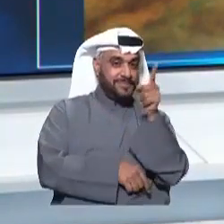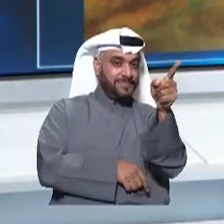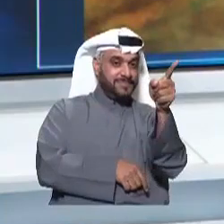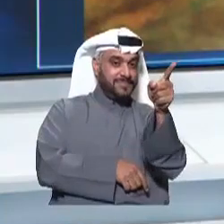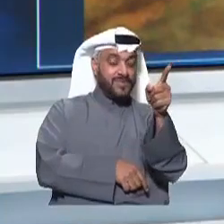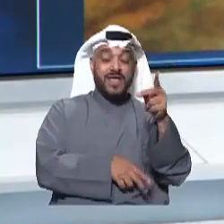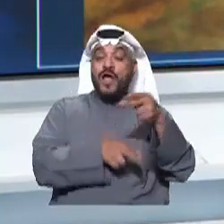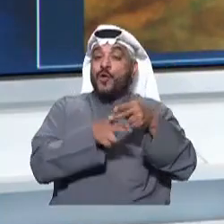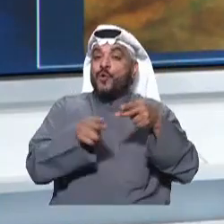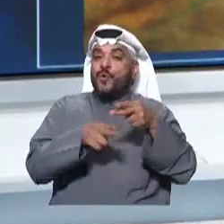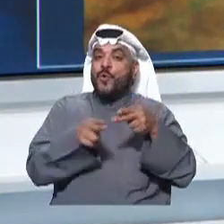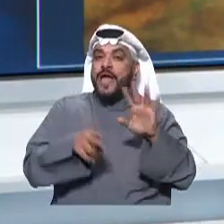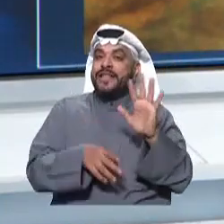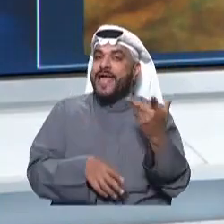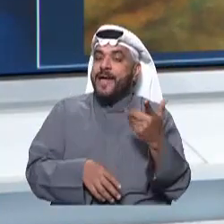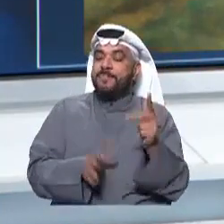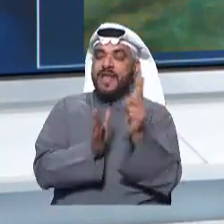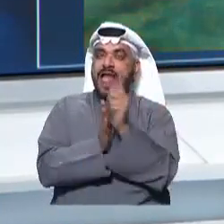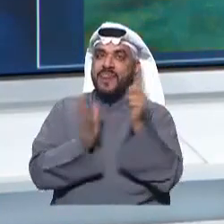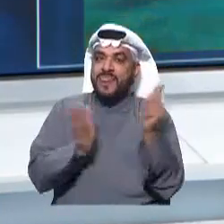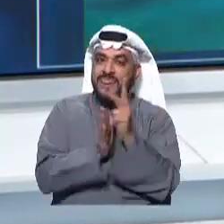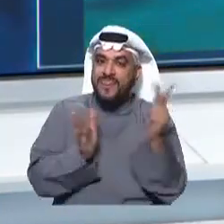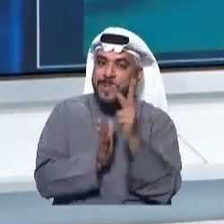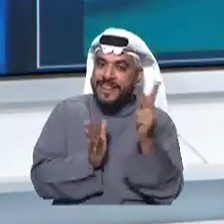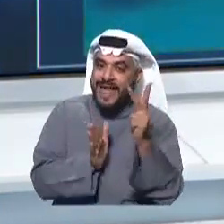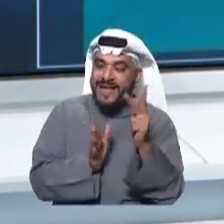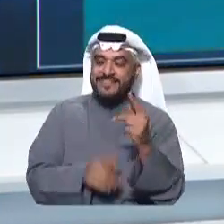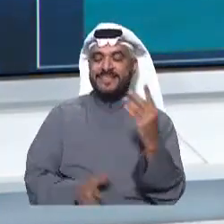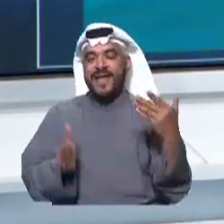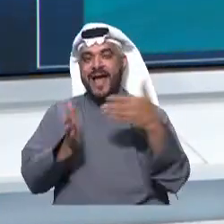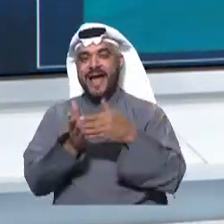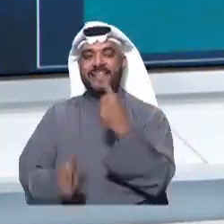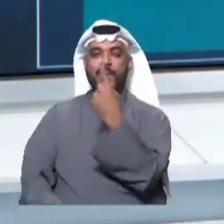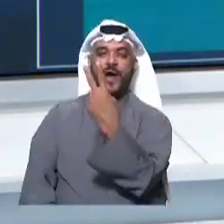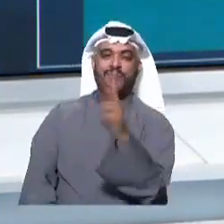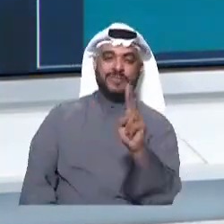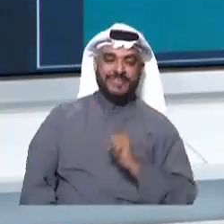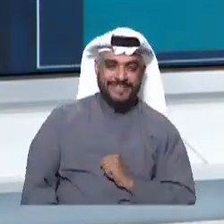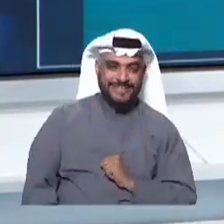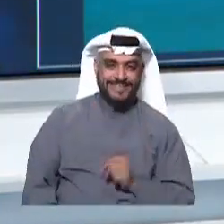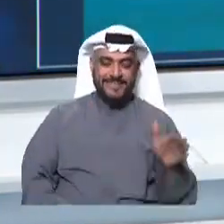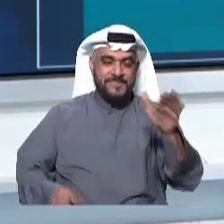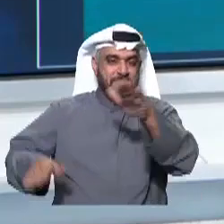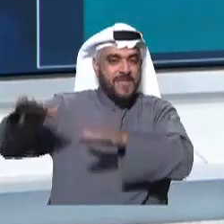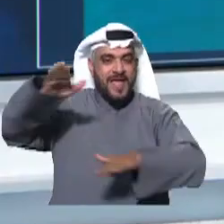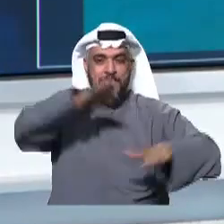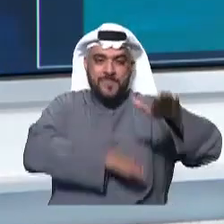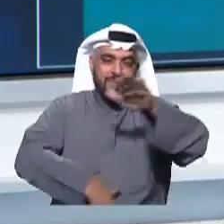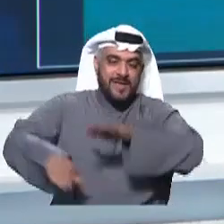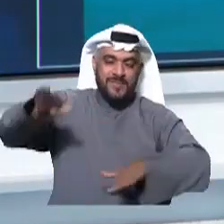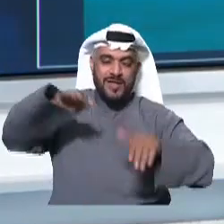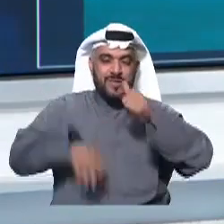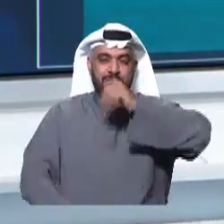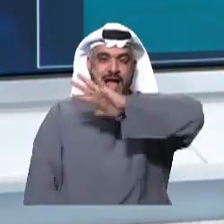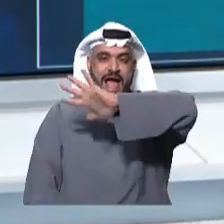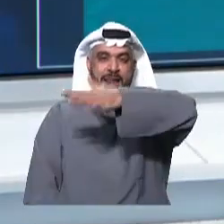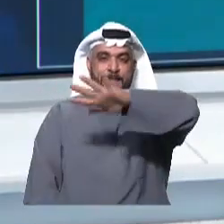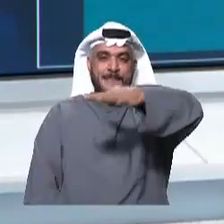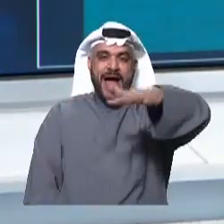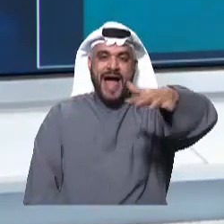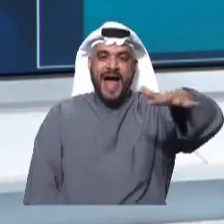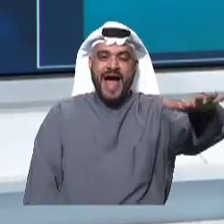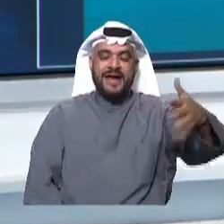مدينة الكويت، متفاوتة ما بين 18 إلى 21 على السواحل والجزر. أجواء البحرية خلال 24 ساعة القادمة، حالة